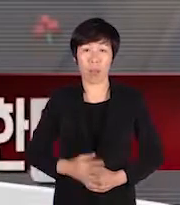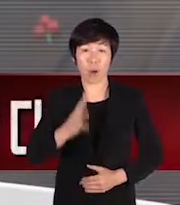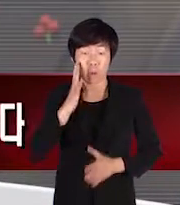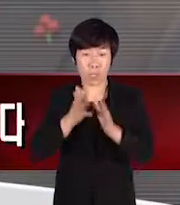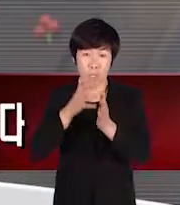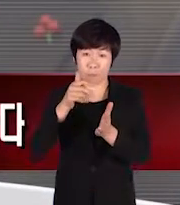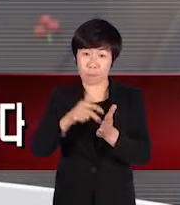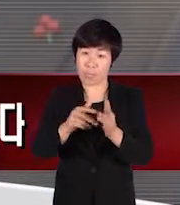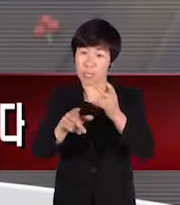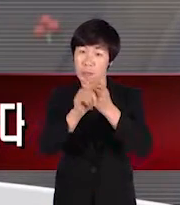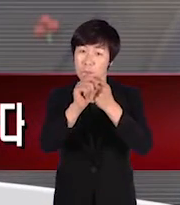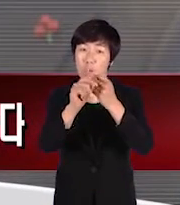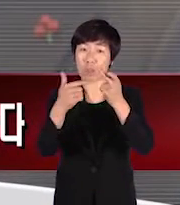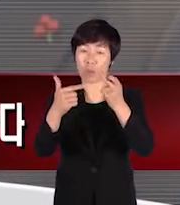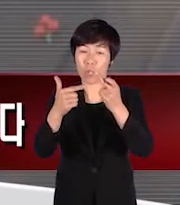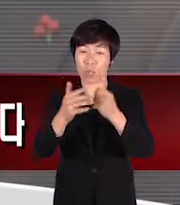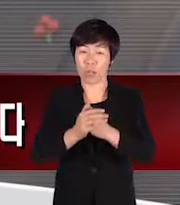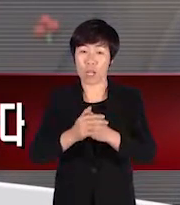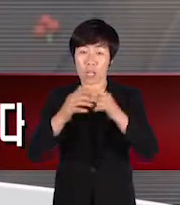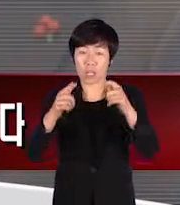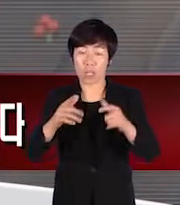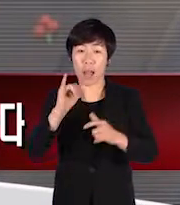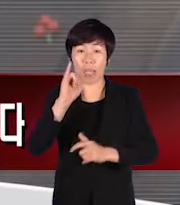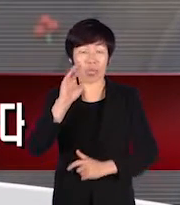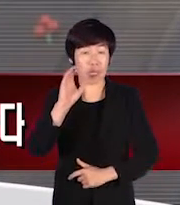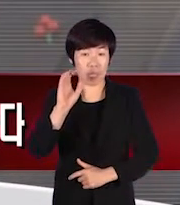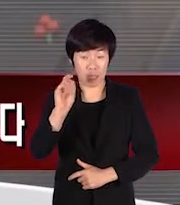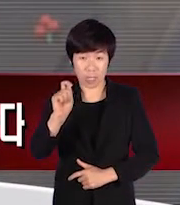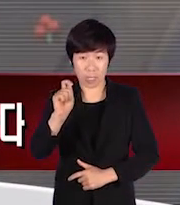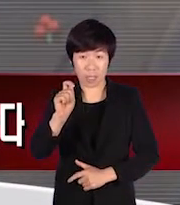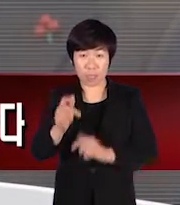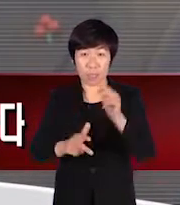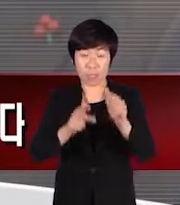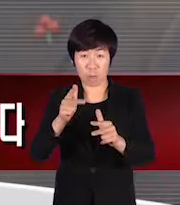울산시가 지난 12월 6일 지역 ICT 사업의 기관차인